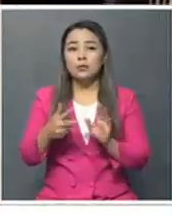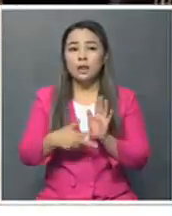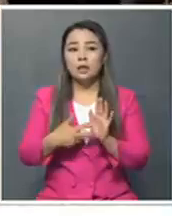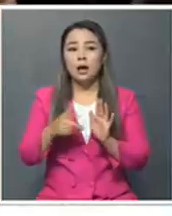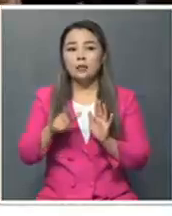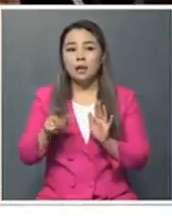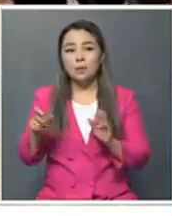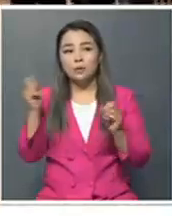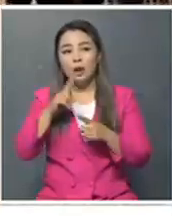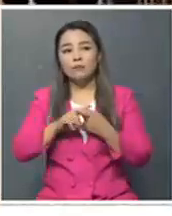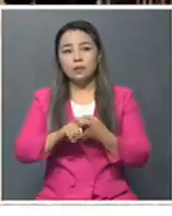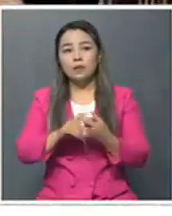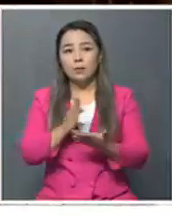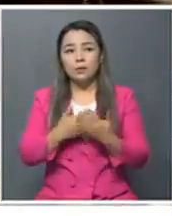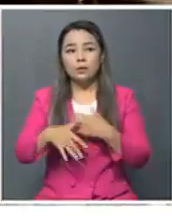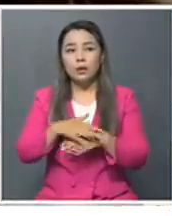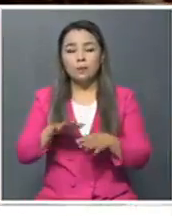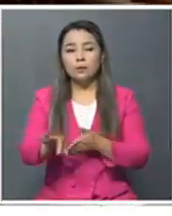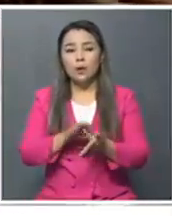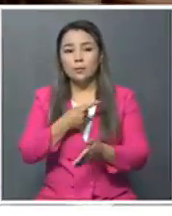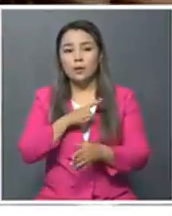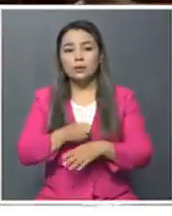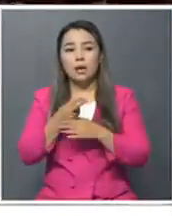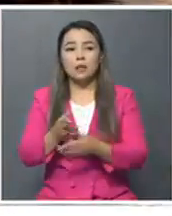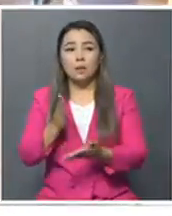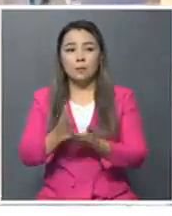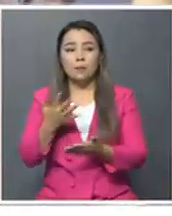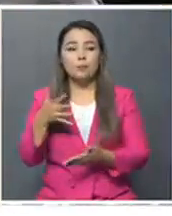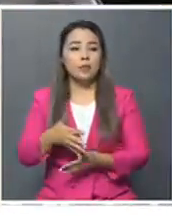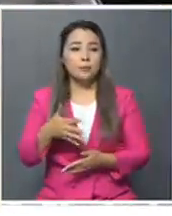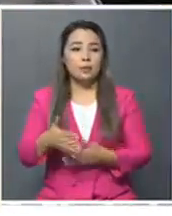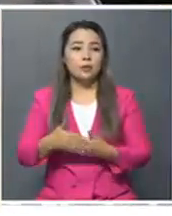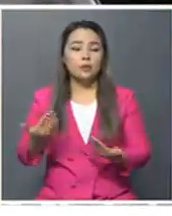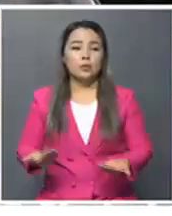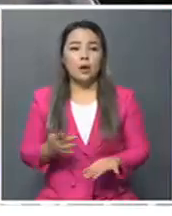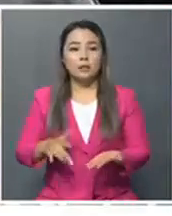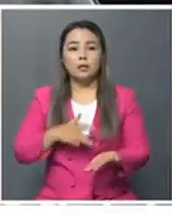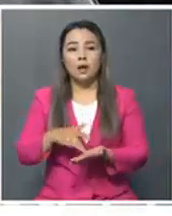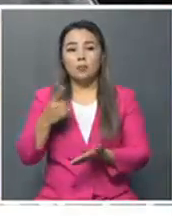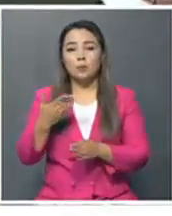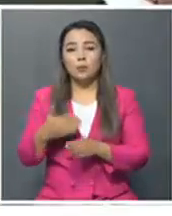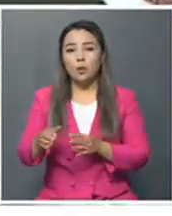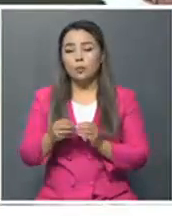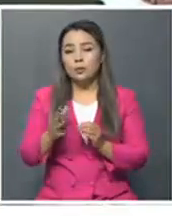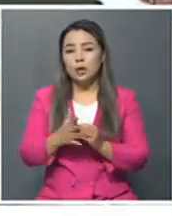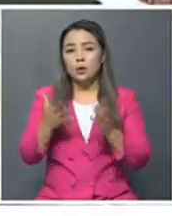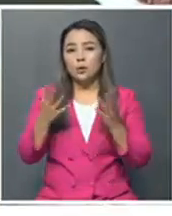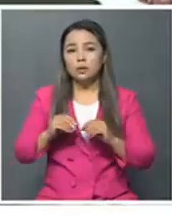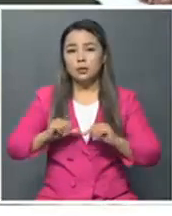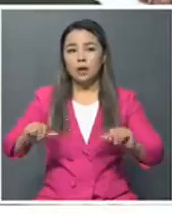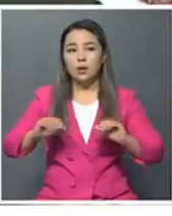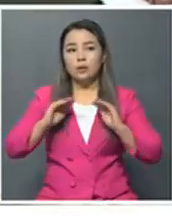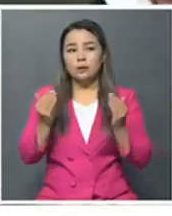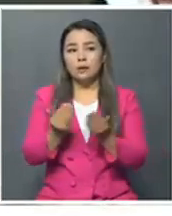вирус анықталды. Олардың барлығы жедел ауруханаға жатқызылған. Енді 5000 адам тұратын қаланың бір бөлігі 15 күндік карантинге